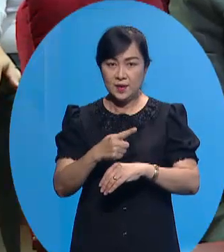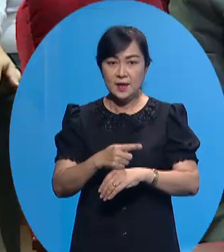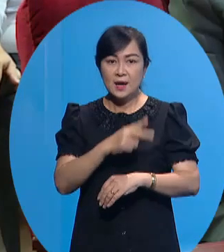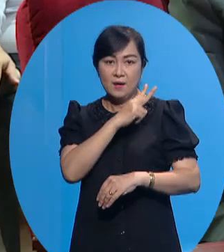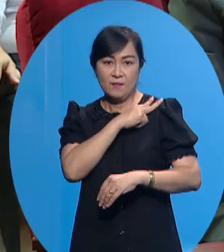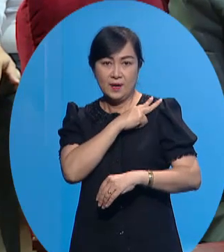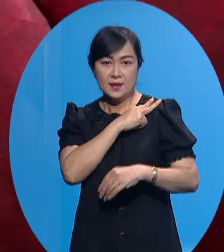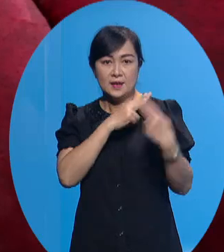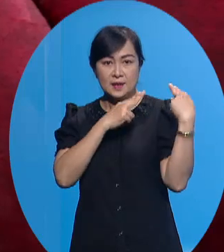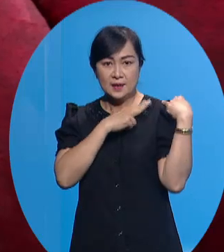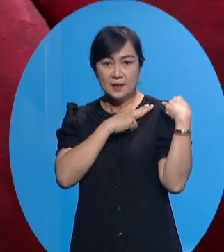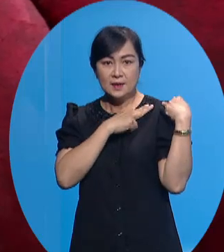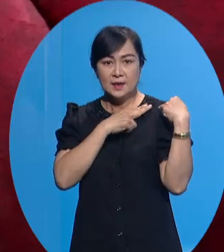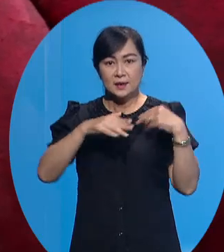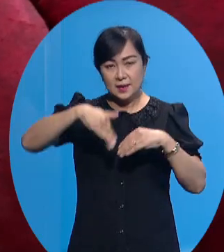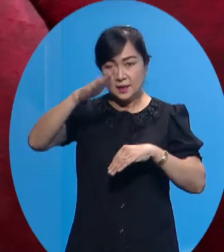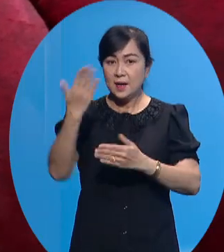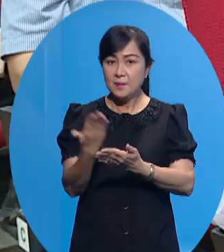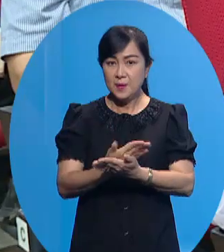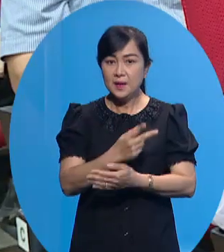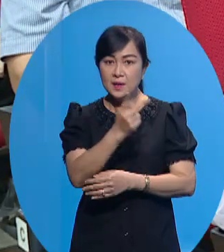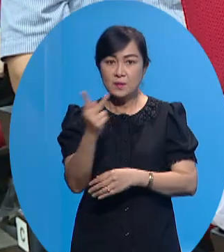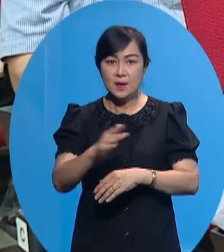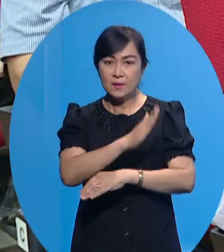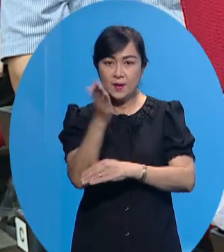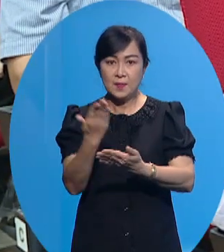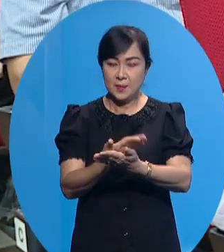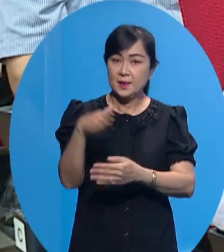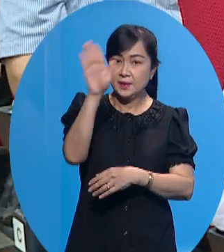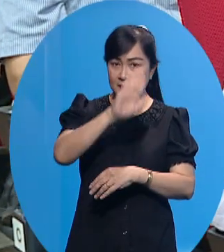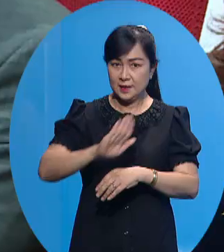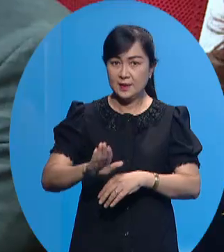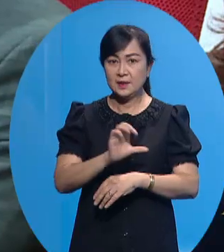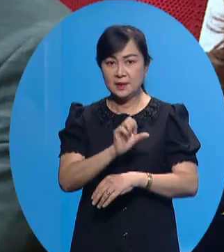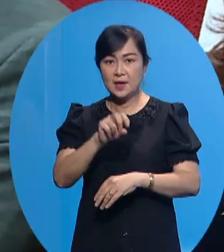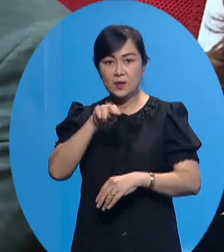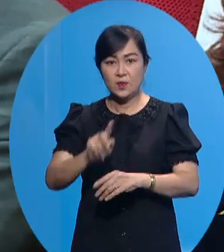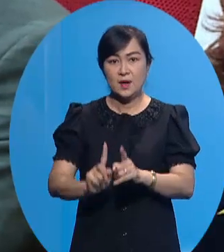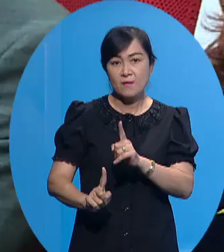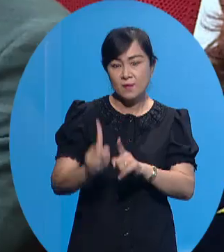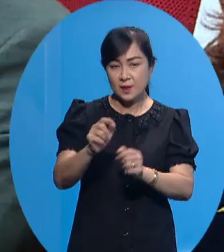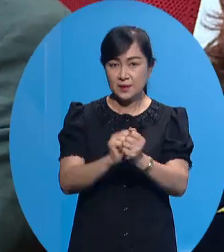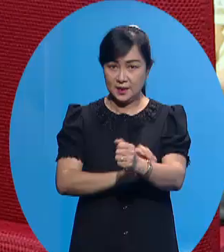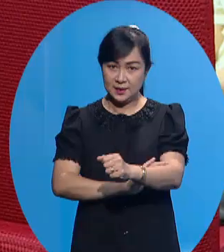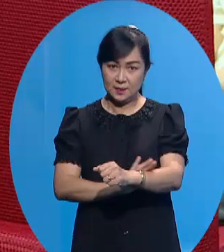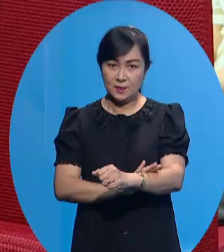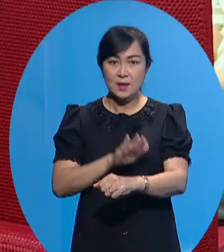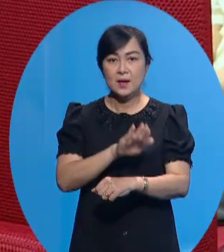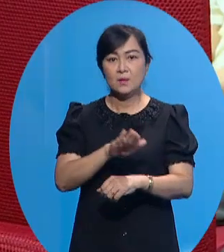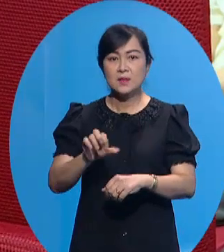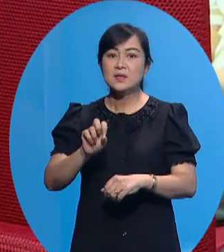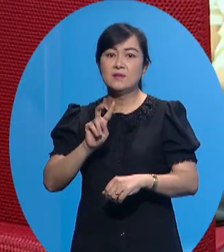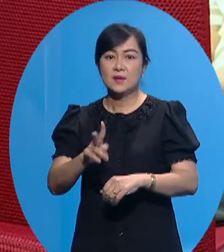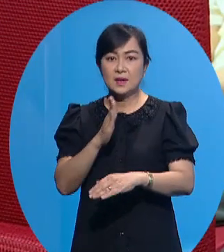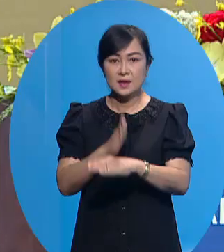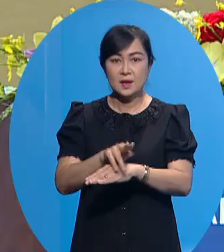vai sứ mệnh kiến tạo động lực tăng trưởng mới, không gian phát triển mới cho đất nước, sẵn sàng cho kỷ nguyên vươn mình của dân tộc. Các em học sinh, sinh